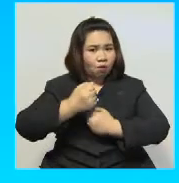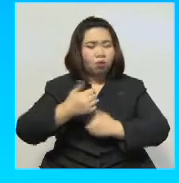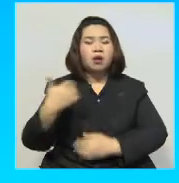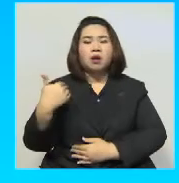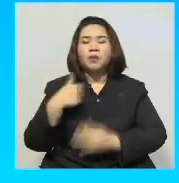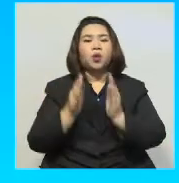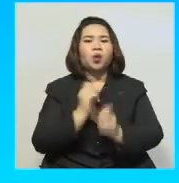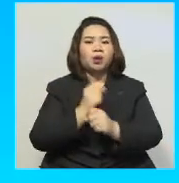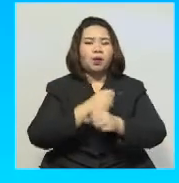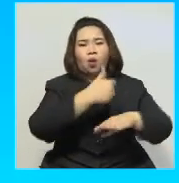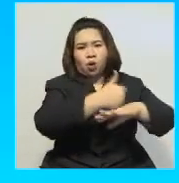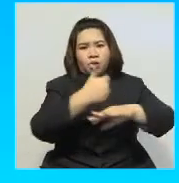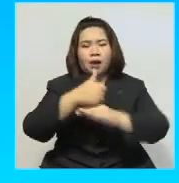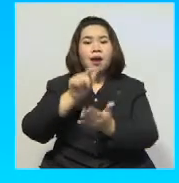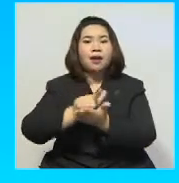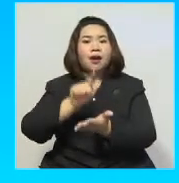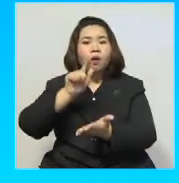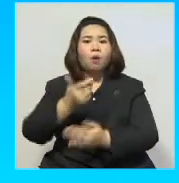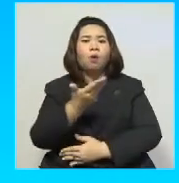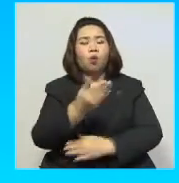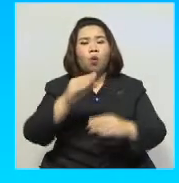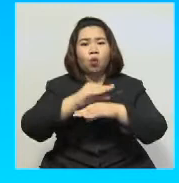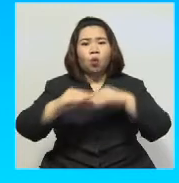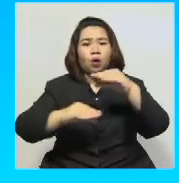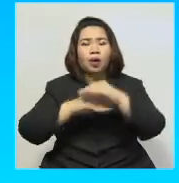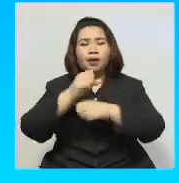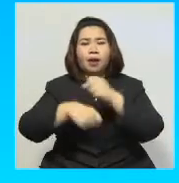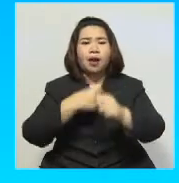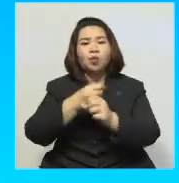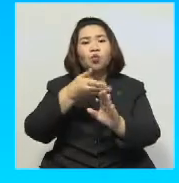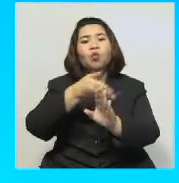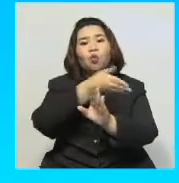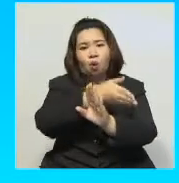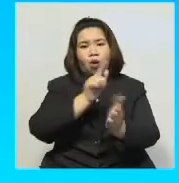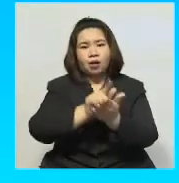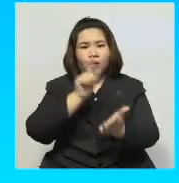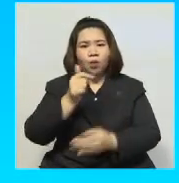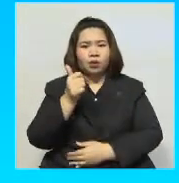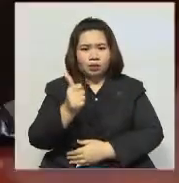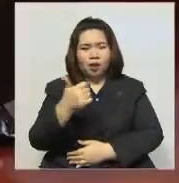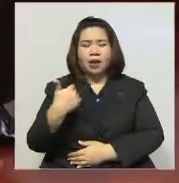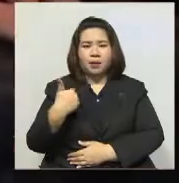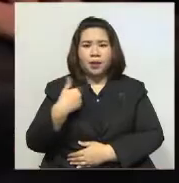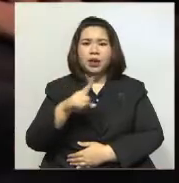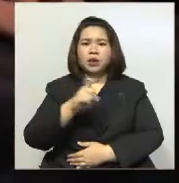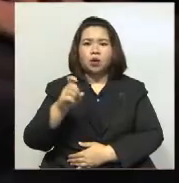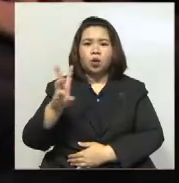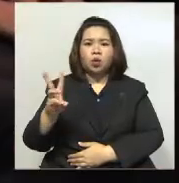ทหารชั้นนายพลที่ขอลาออกจากราชการตามโครงการเกษียณอายุราชการก่อนกำหนดของกระทรวงกลาโหมมี